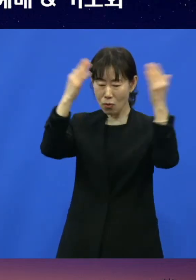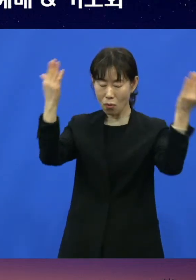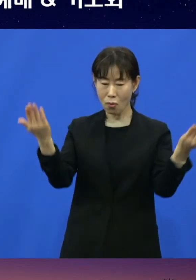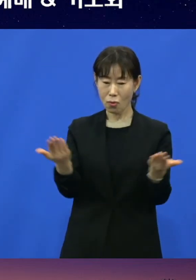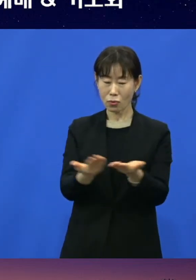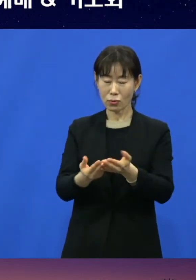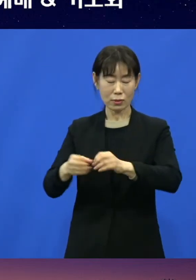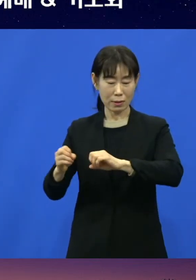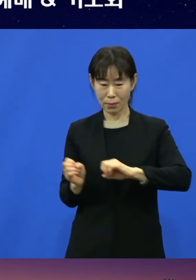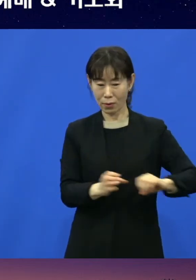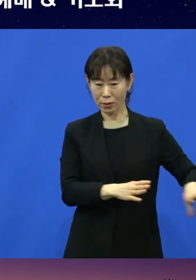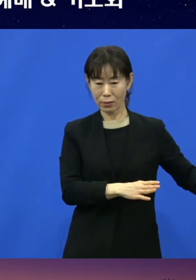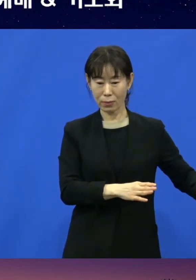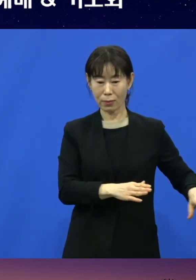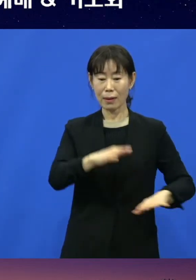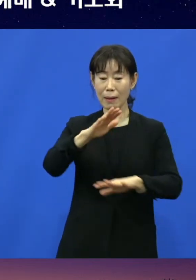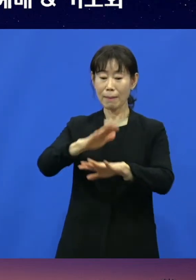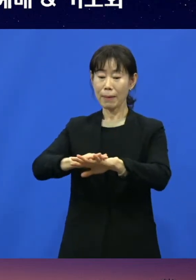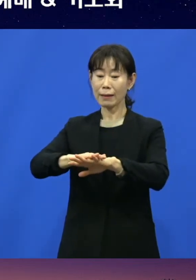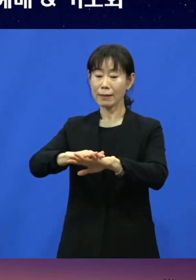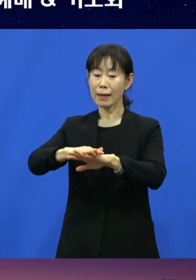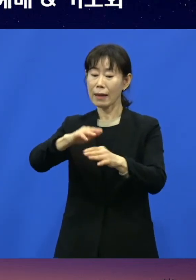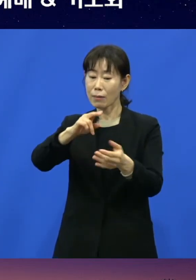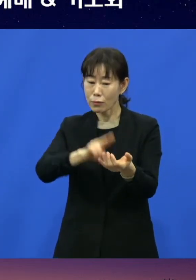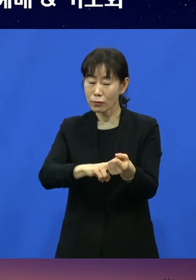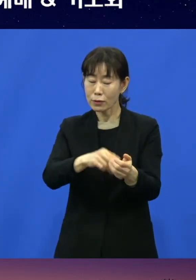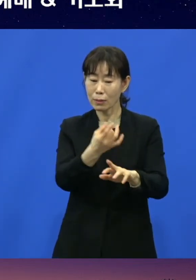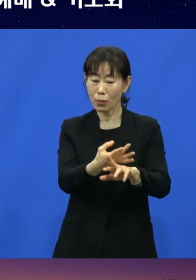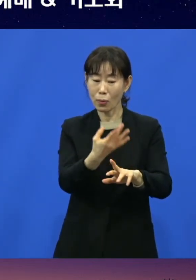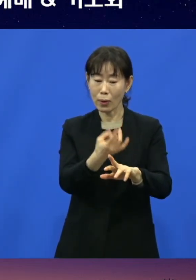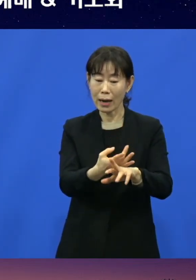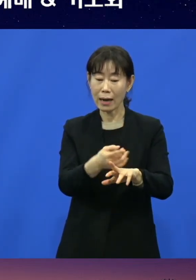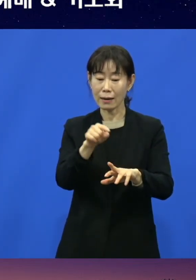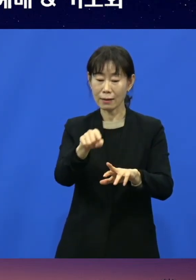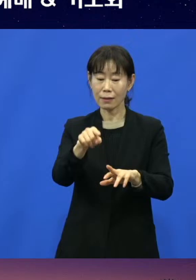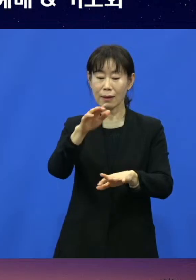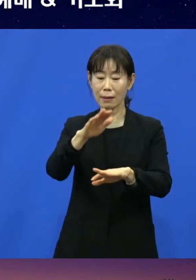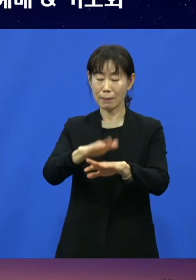밭에 묻혀 있는 그 밭을 산 거예요.